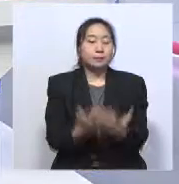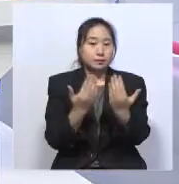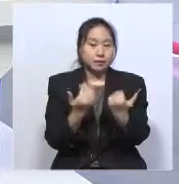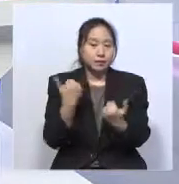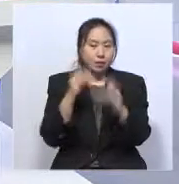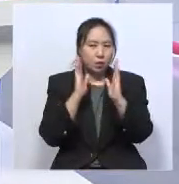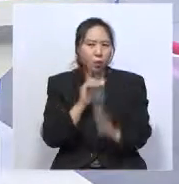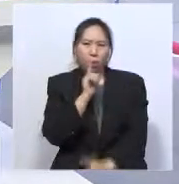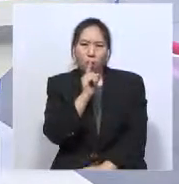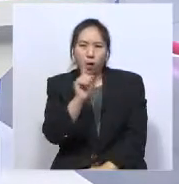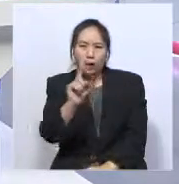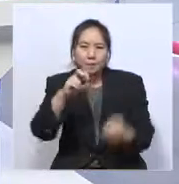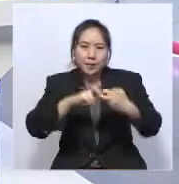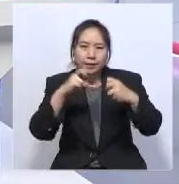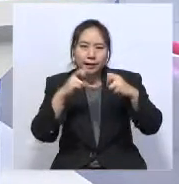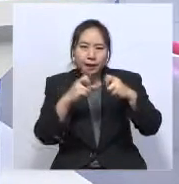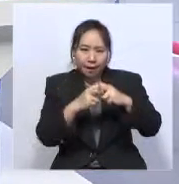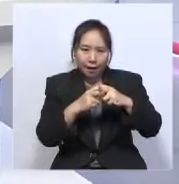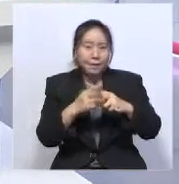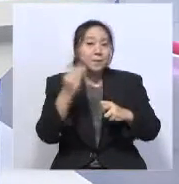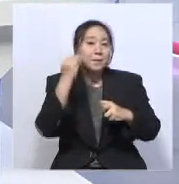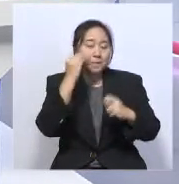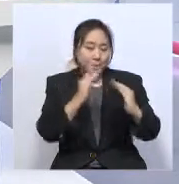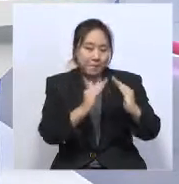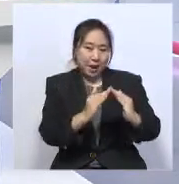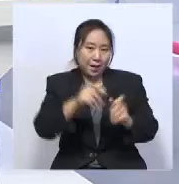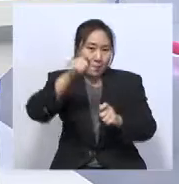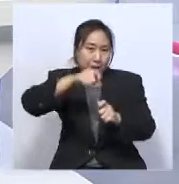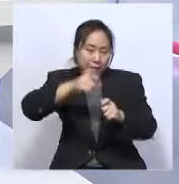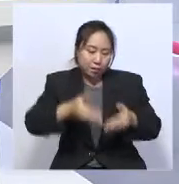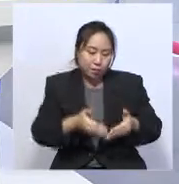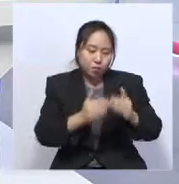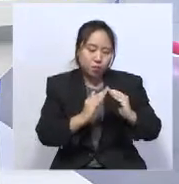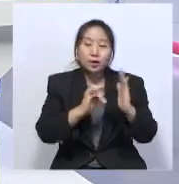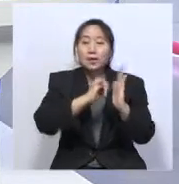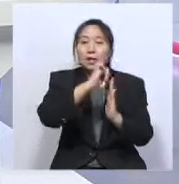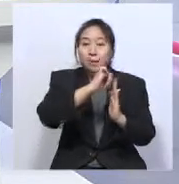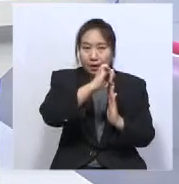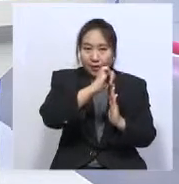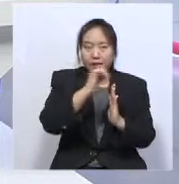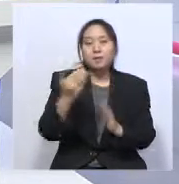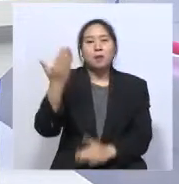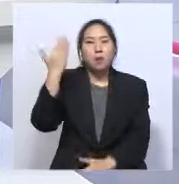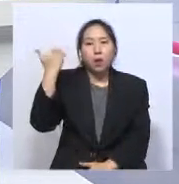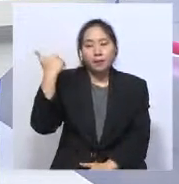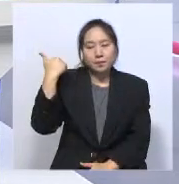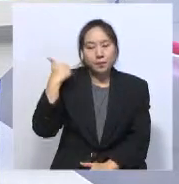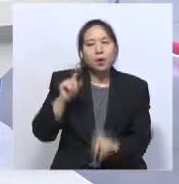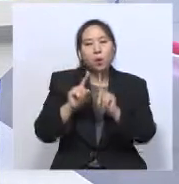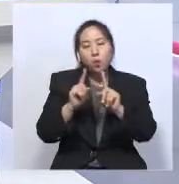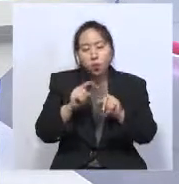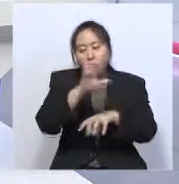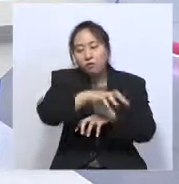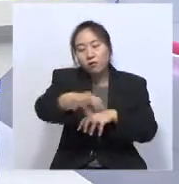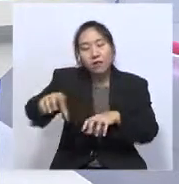ส่วนกระแสวิพากษ์วิจารณ์เรื่องของปัญหาการก่อสร้างบ้านพักตุลาการที่จังหวัดเชียงใหม่นะคะหลังจากที่เมื่อวานนี้เนี่ยมีการเปิดเวทีไปจากหล